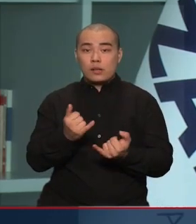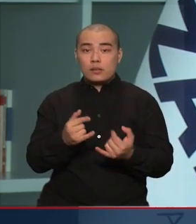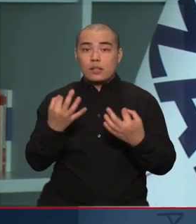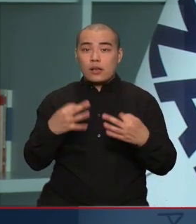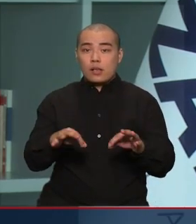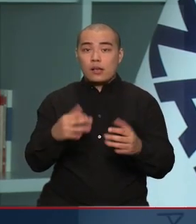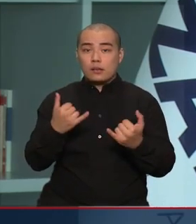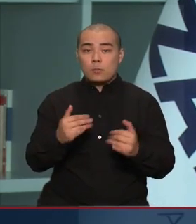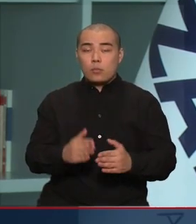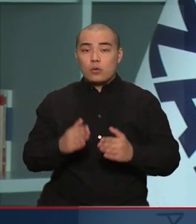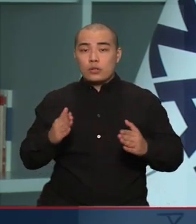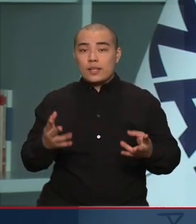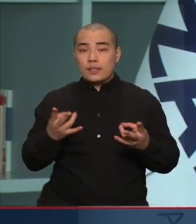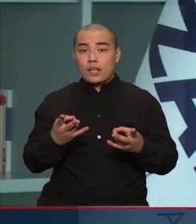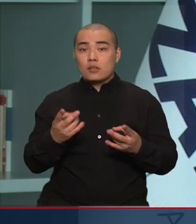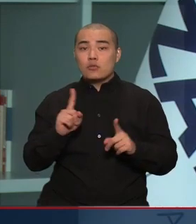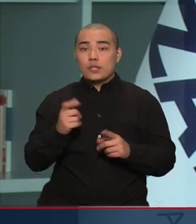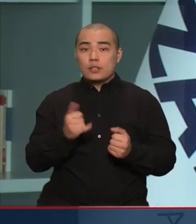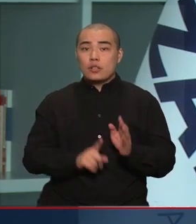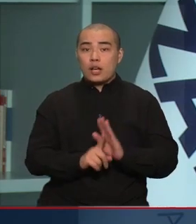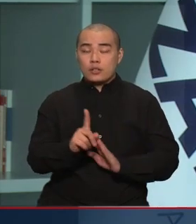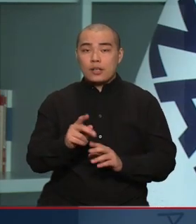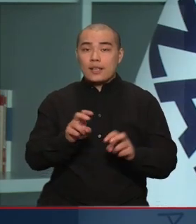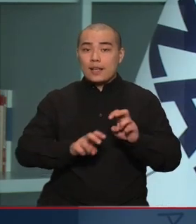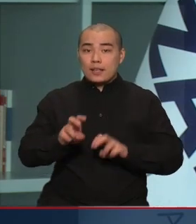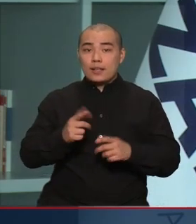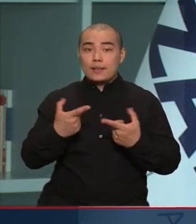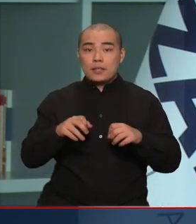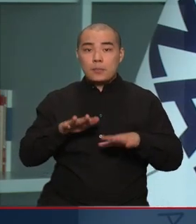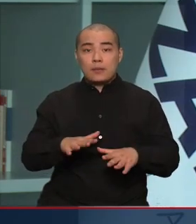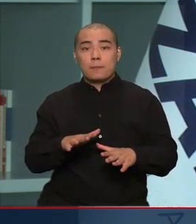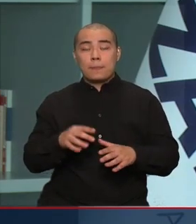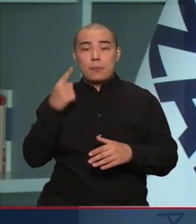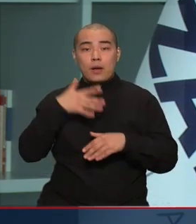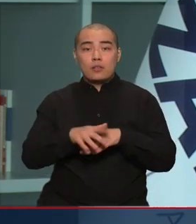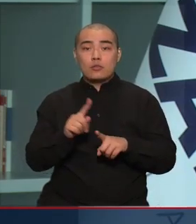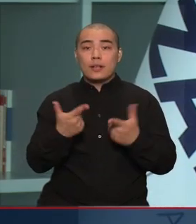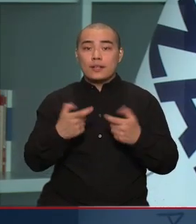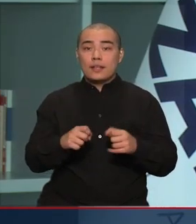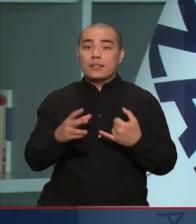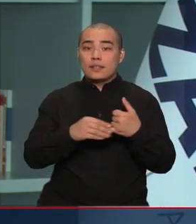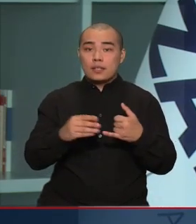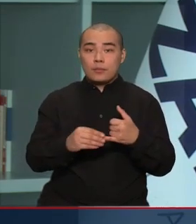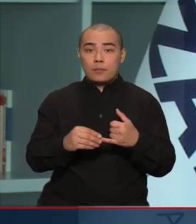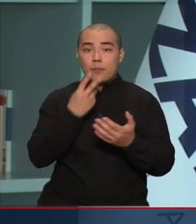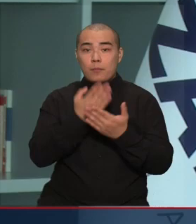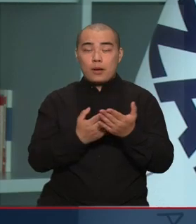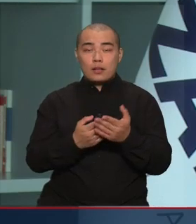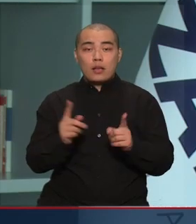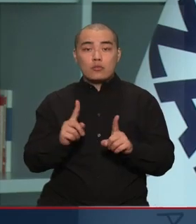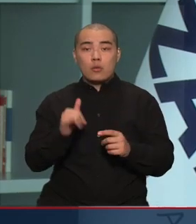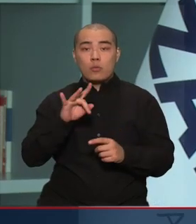аллоцировать более крупные средства для того, чтобы начать геологоразведку и понять, где у нас, в каких географиях или в